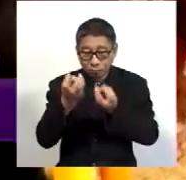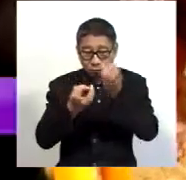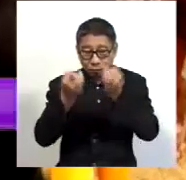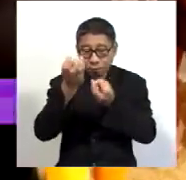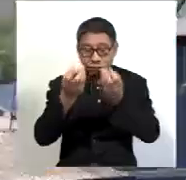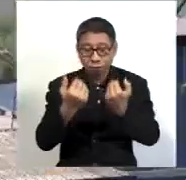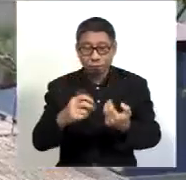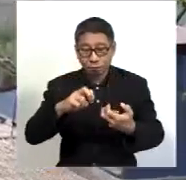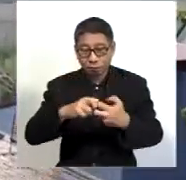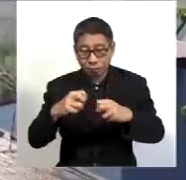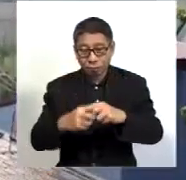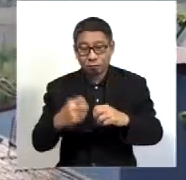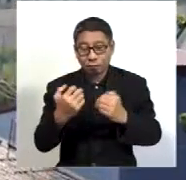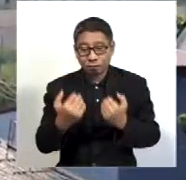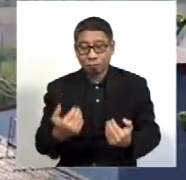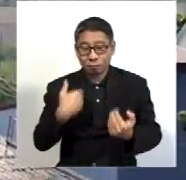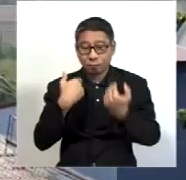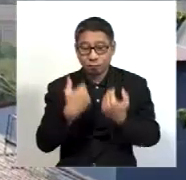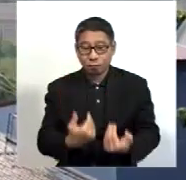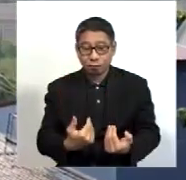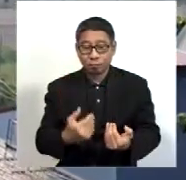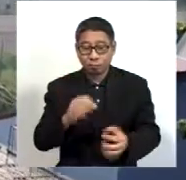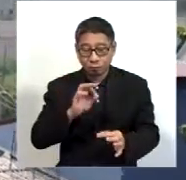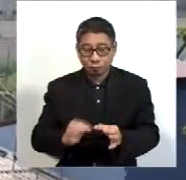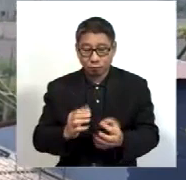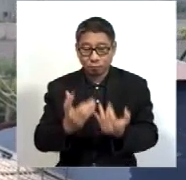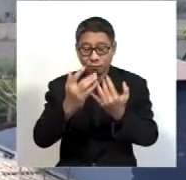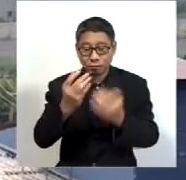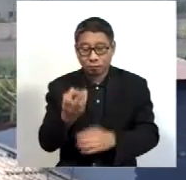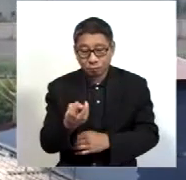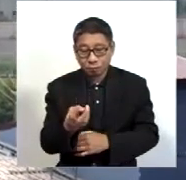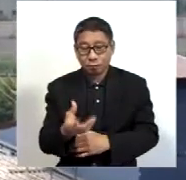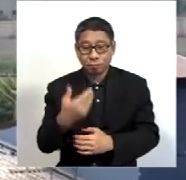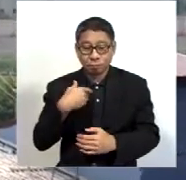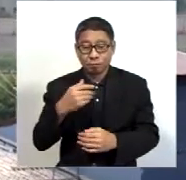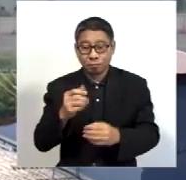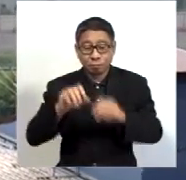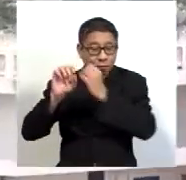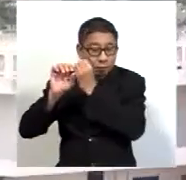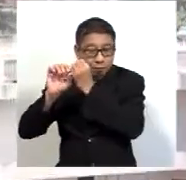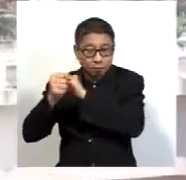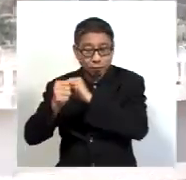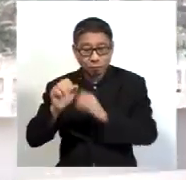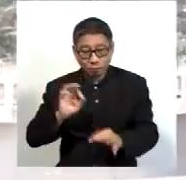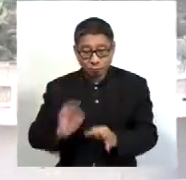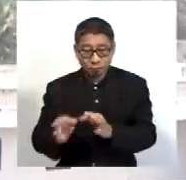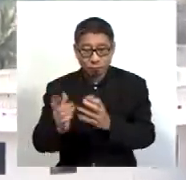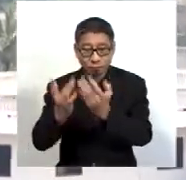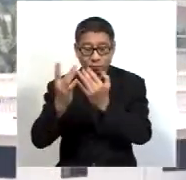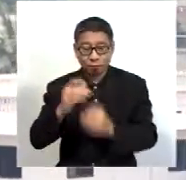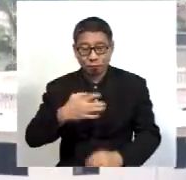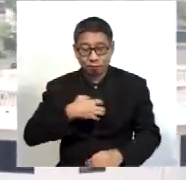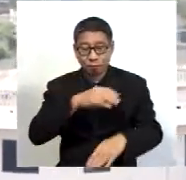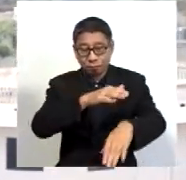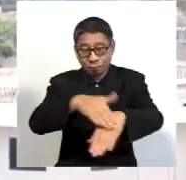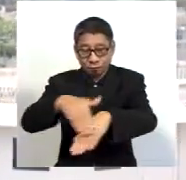งแล้วก็เป็นปัญหาในขณะนี้ก็คือการเผาต่อสั่งข้าวแล้วก็การเผาไร่อ้อยก็เลยอยากจะฝากย้ำเตือนพี่น้